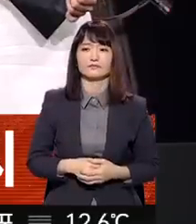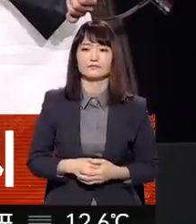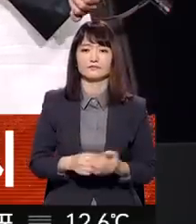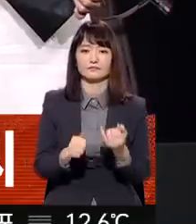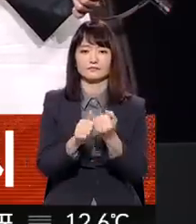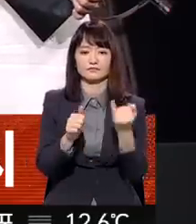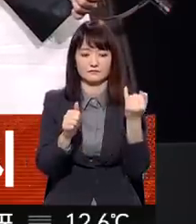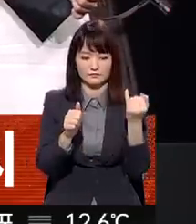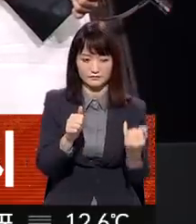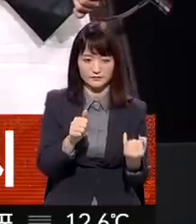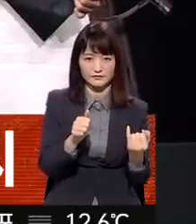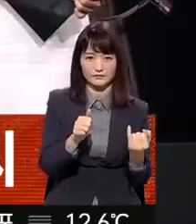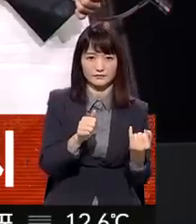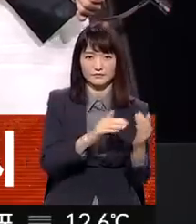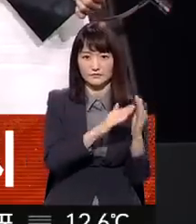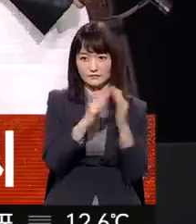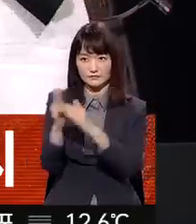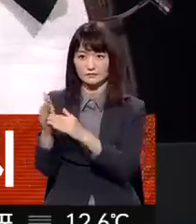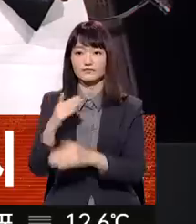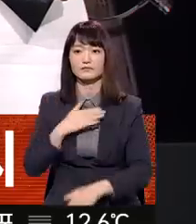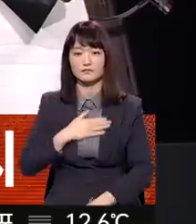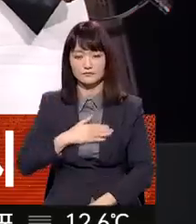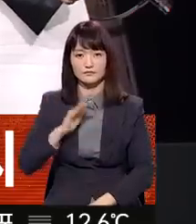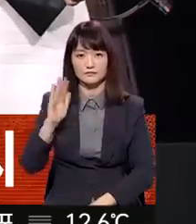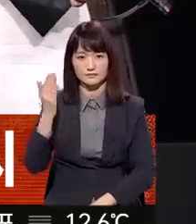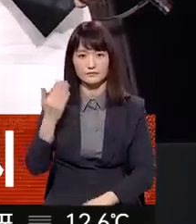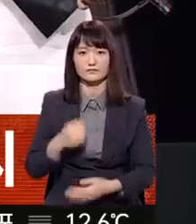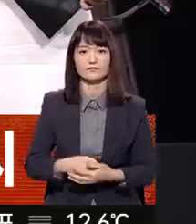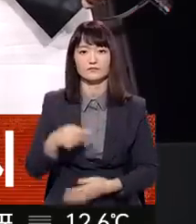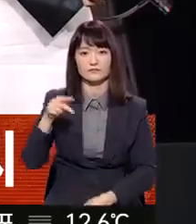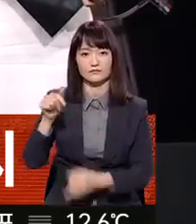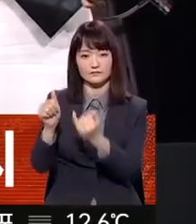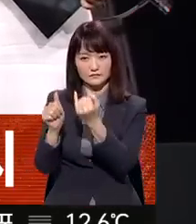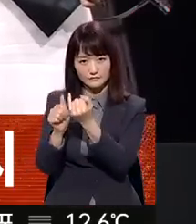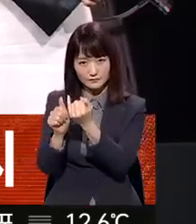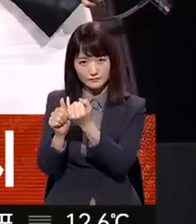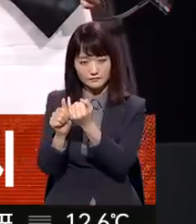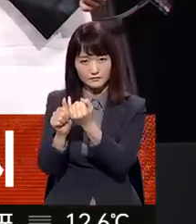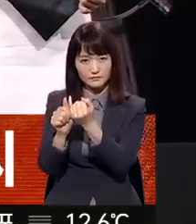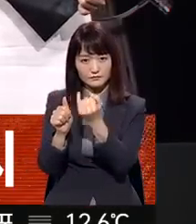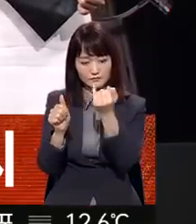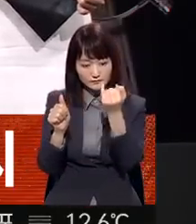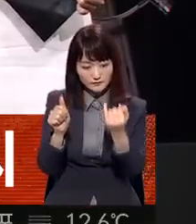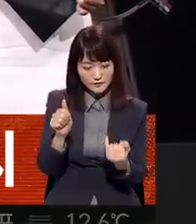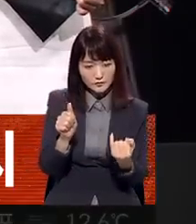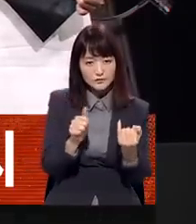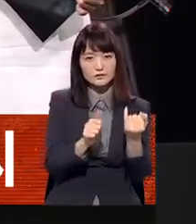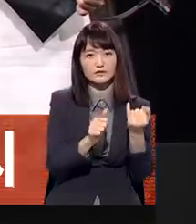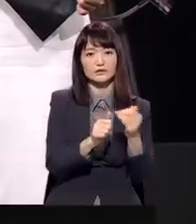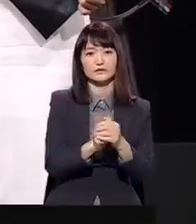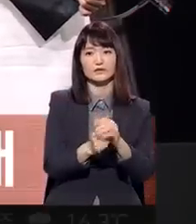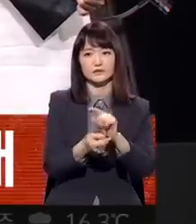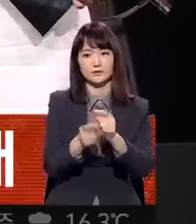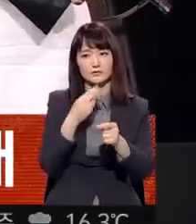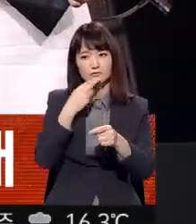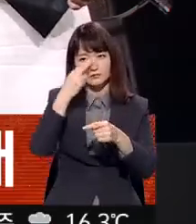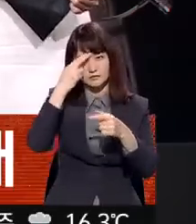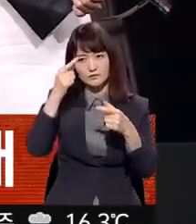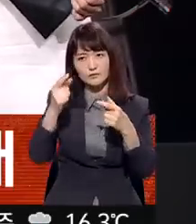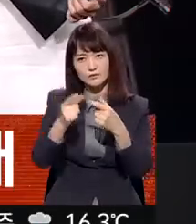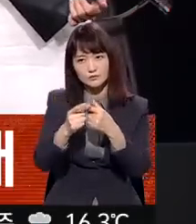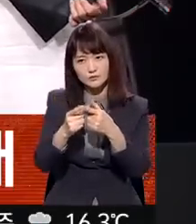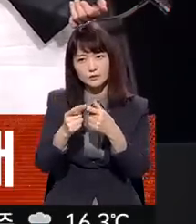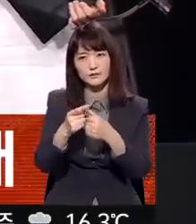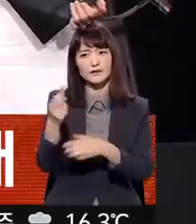된 사이였는데요. 처제와 서 씨 부부 그리고 미용실 원장은 자주 술자리를 가지면서 동네에서